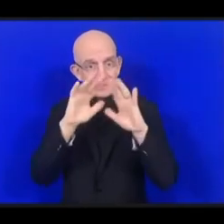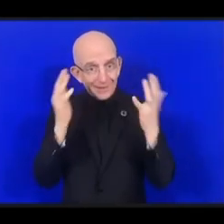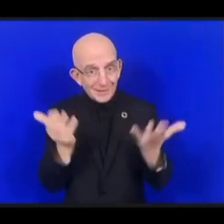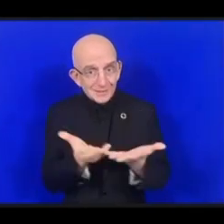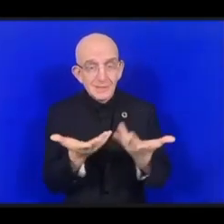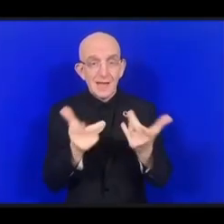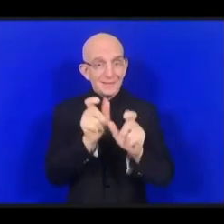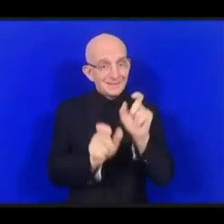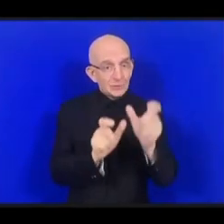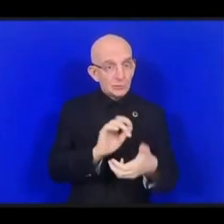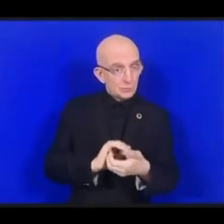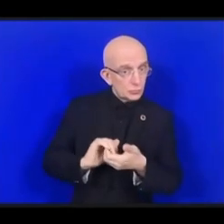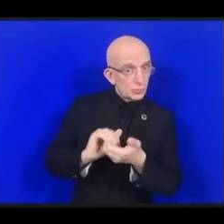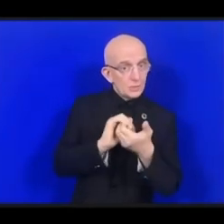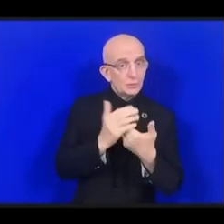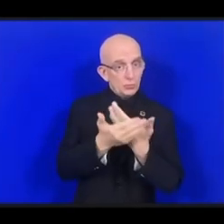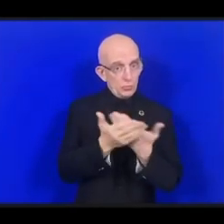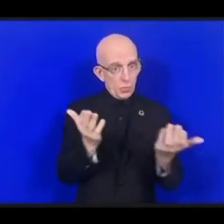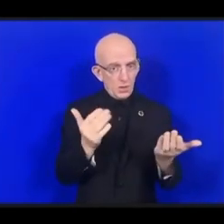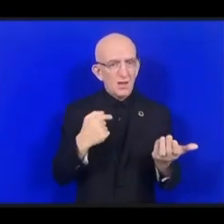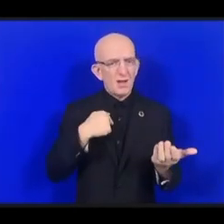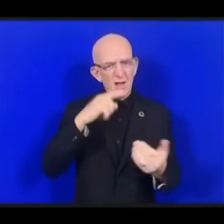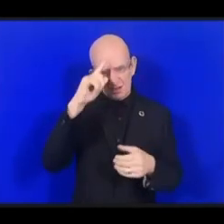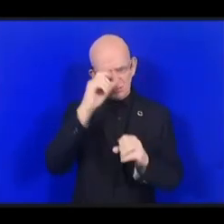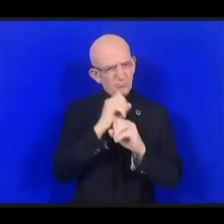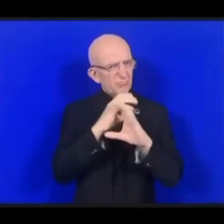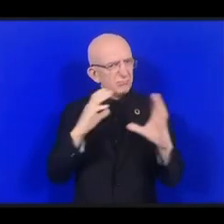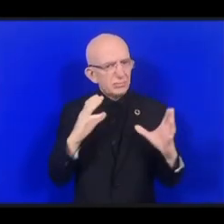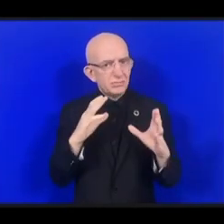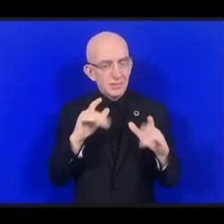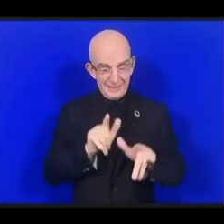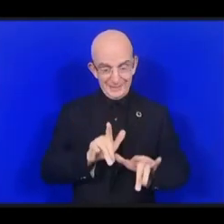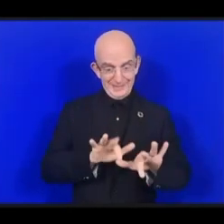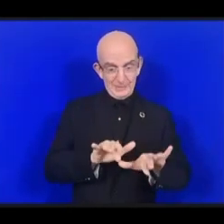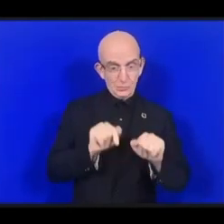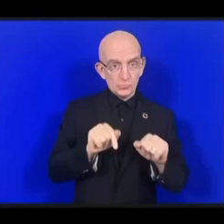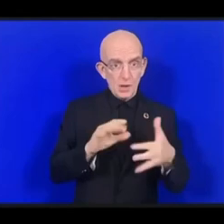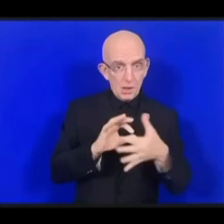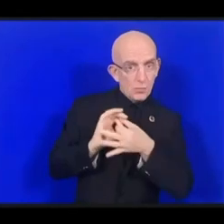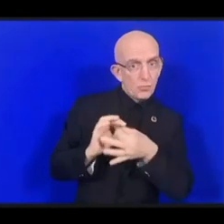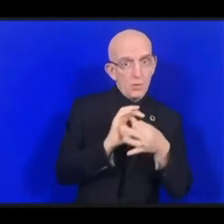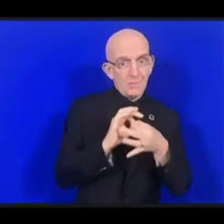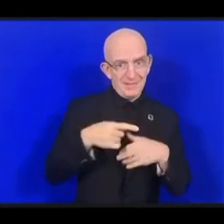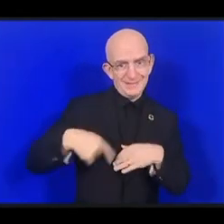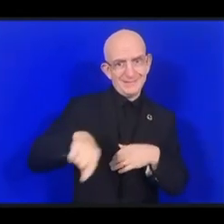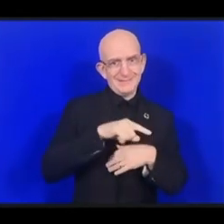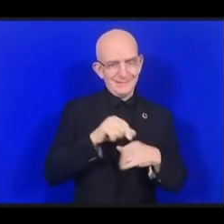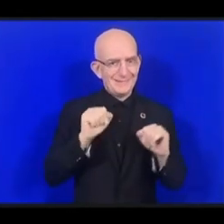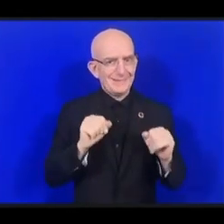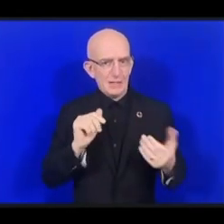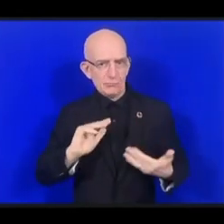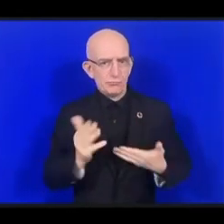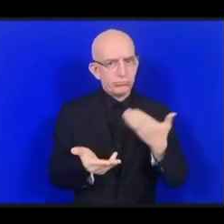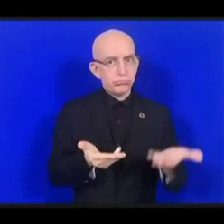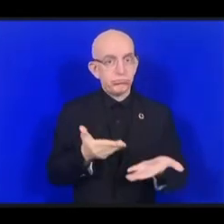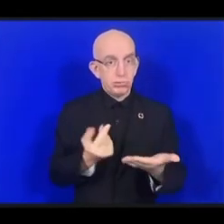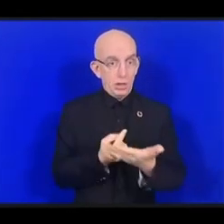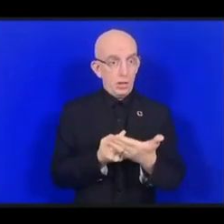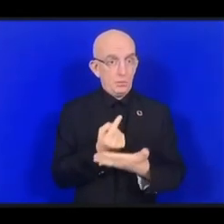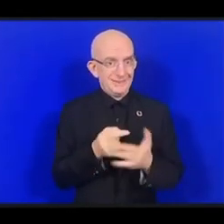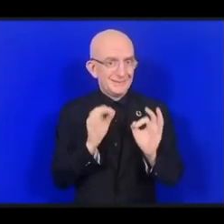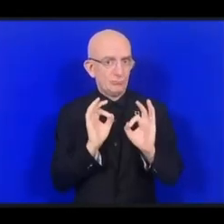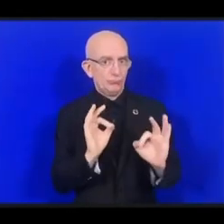の協力を促進するユニークな機会となると確信しておりますそしてAIや技術